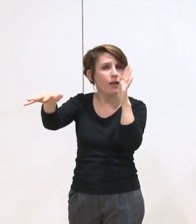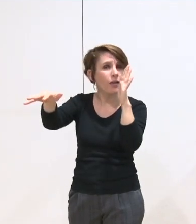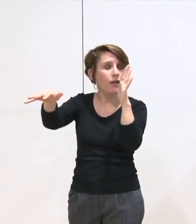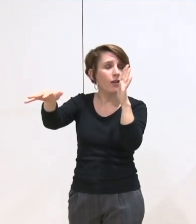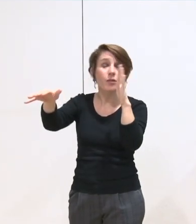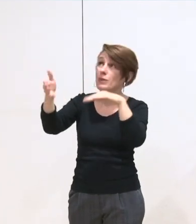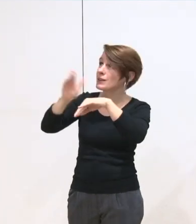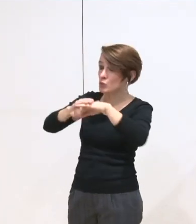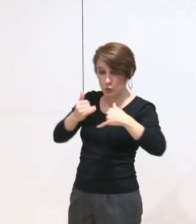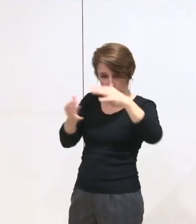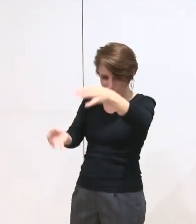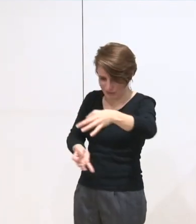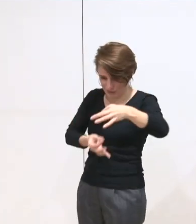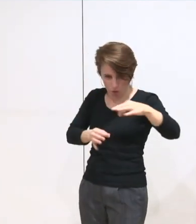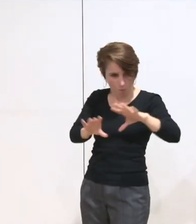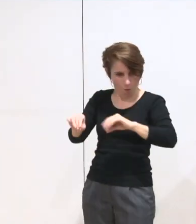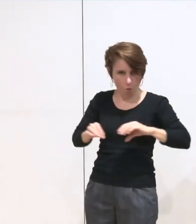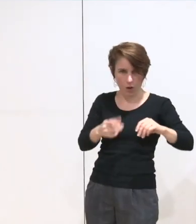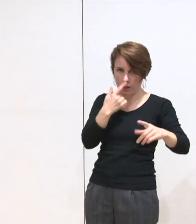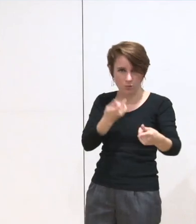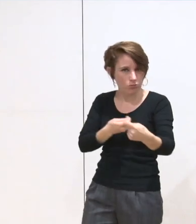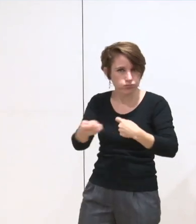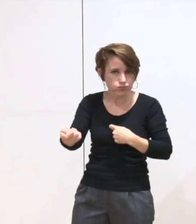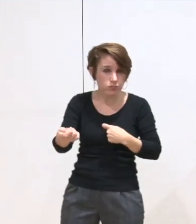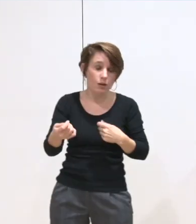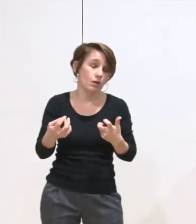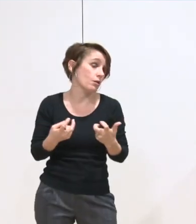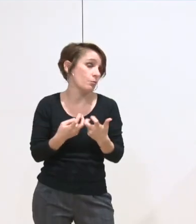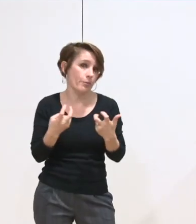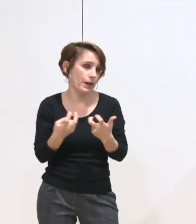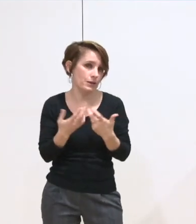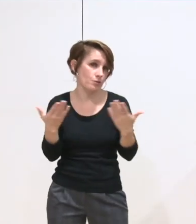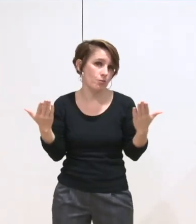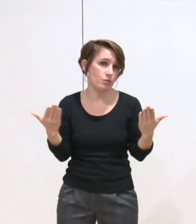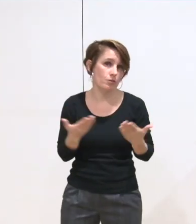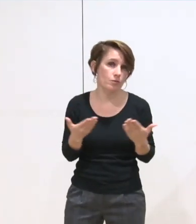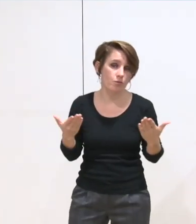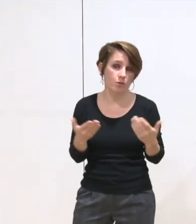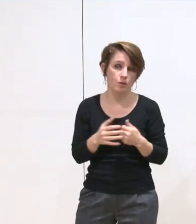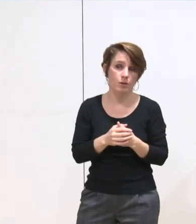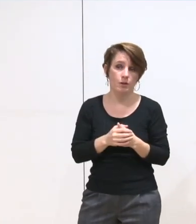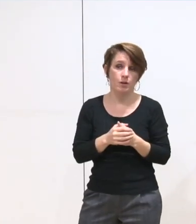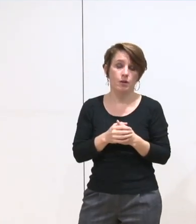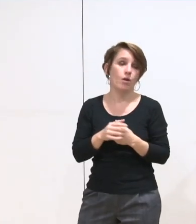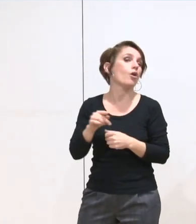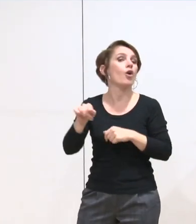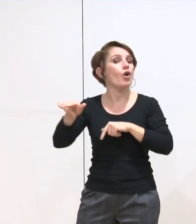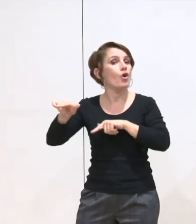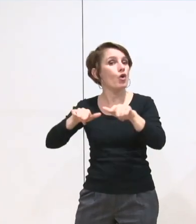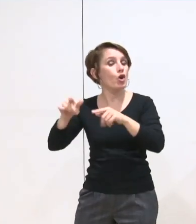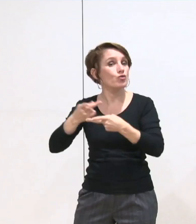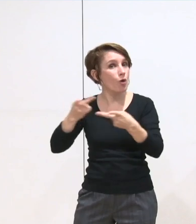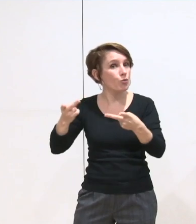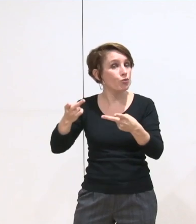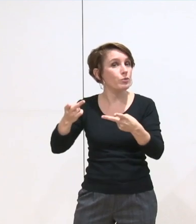toujours aussi pertinentes qu'on le voudrait. Je parle en particulier de la possibilité de reconstituer du logement public